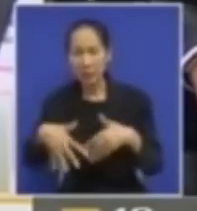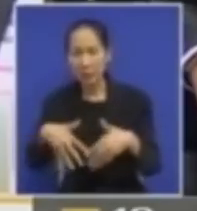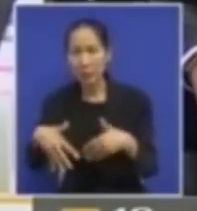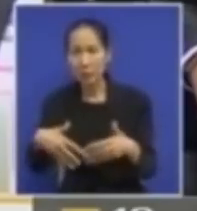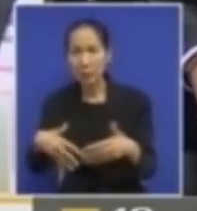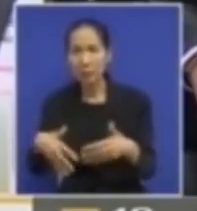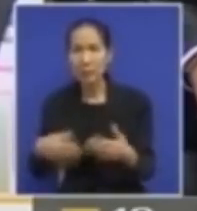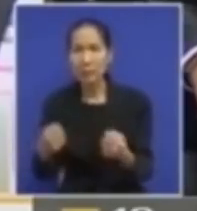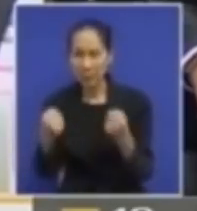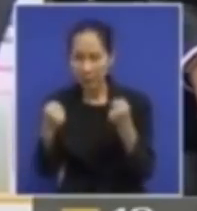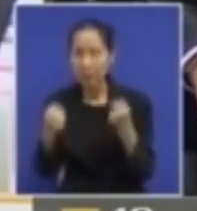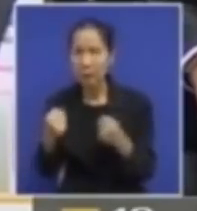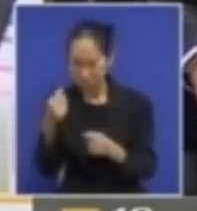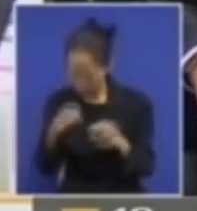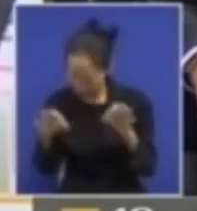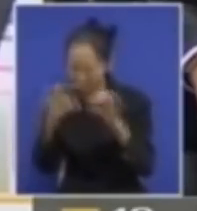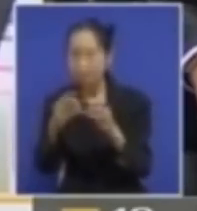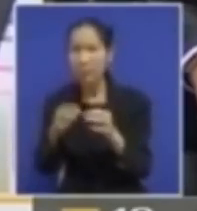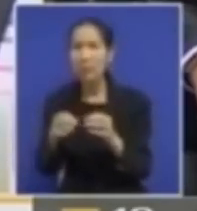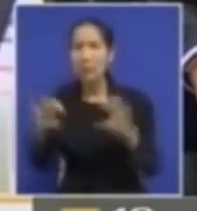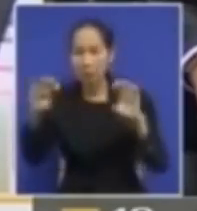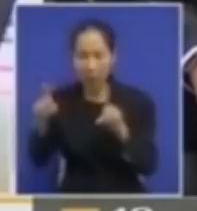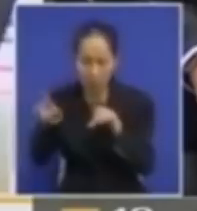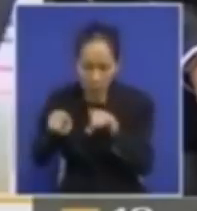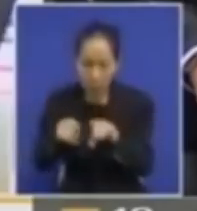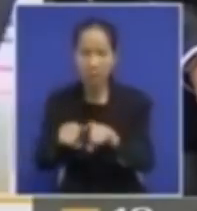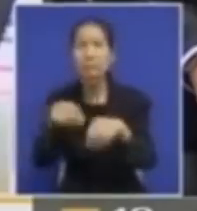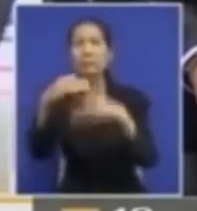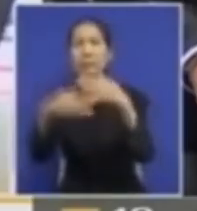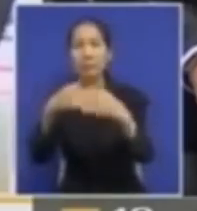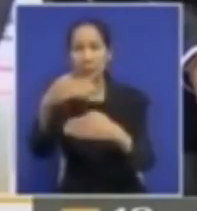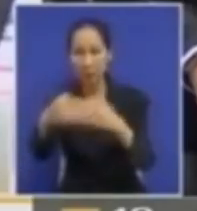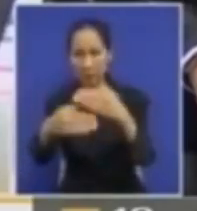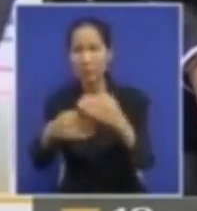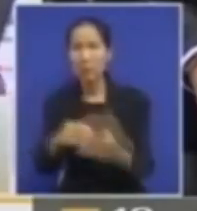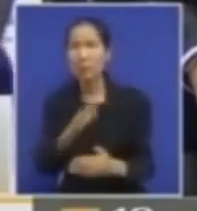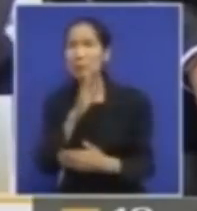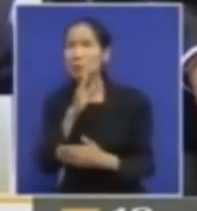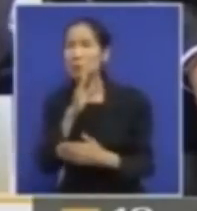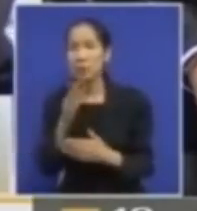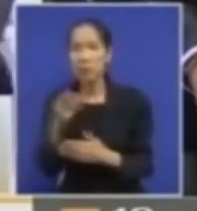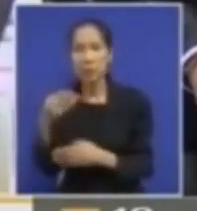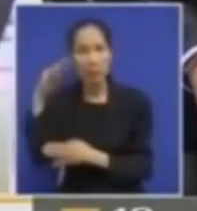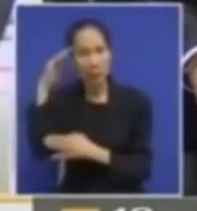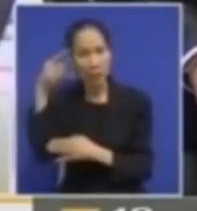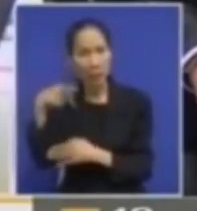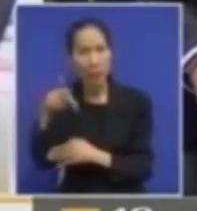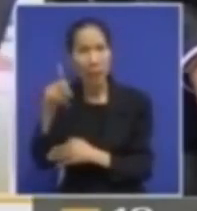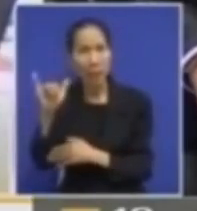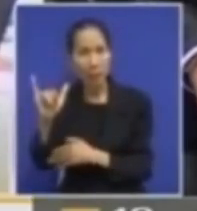เดินไปพัฒนาไปคู่กันอันนี้คือสิ่งหนึ่งที่ถ้าพลเอกประยุทธ์เป็นนายกรัฐมนตรีสิ่งนี้จะไม่เกิ